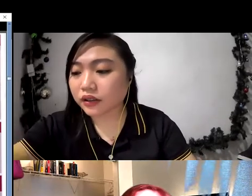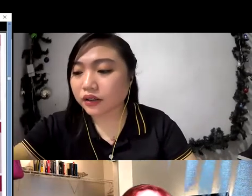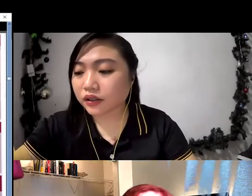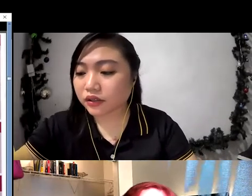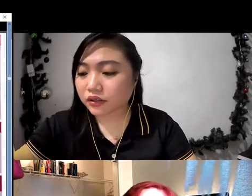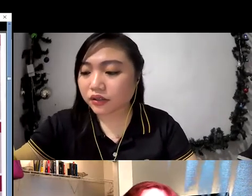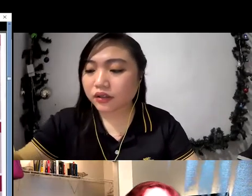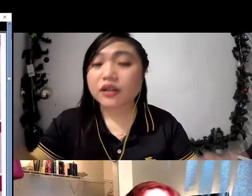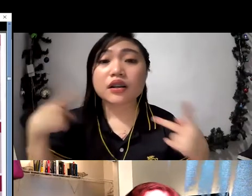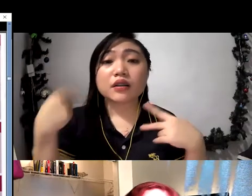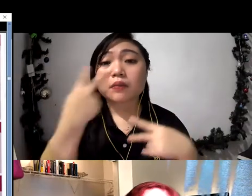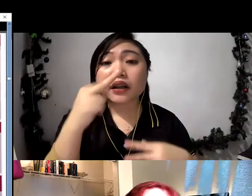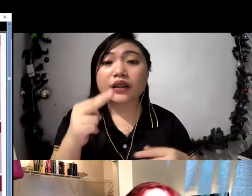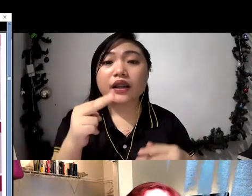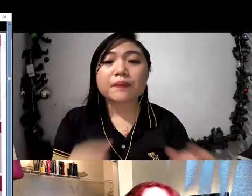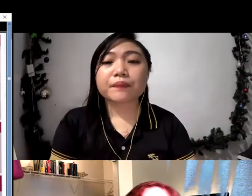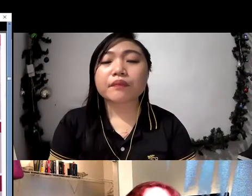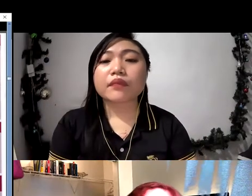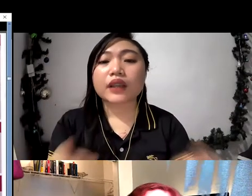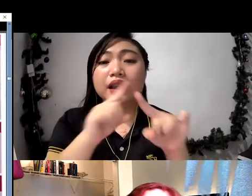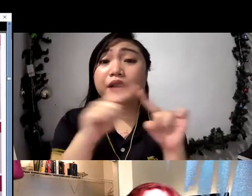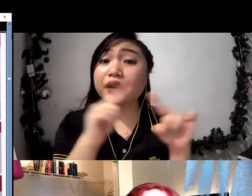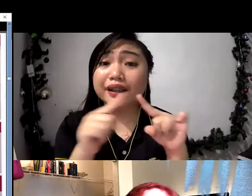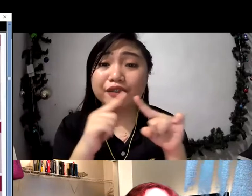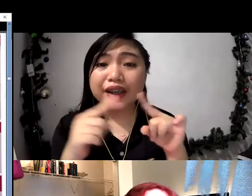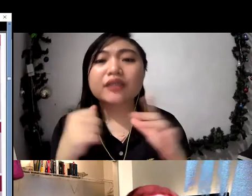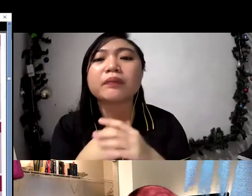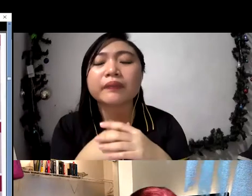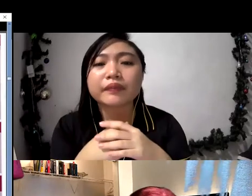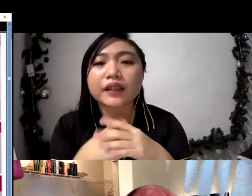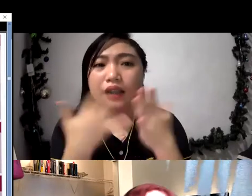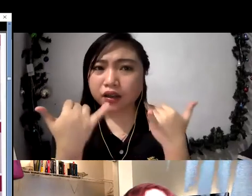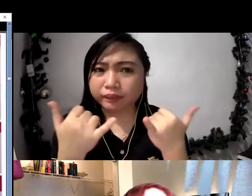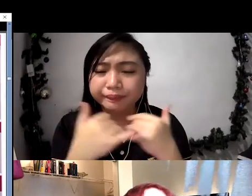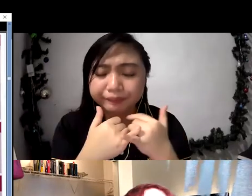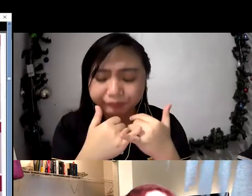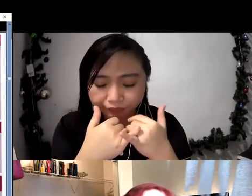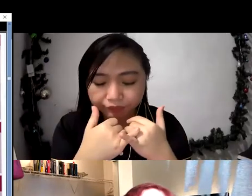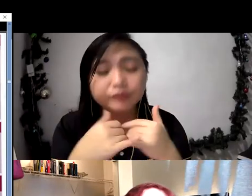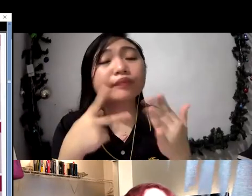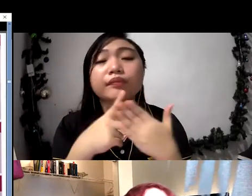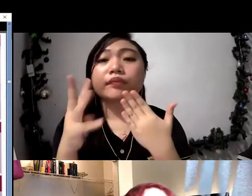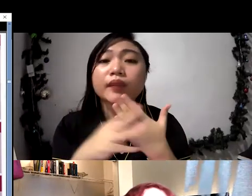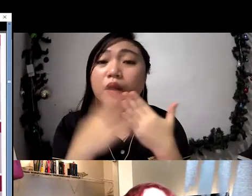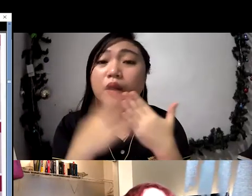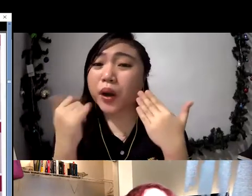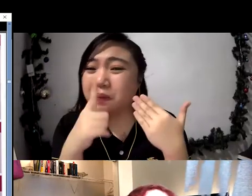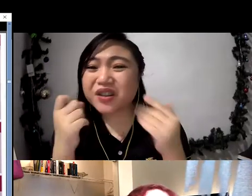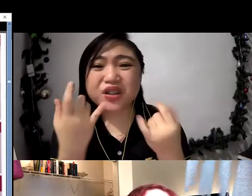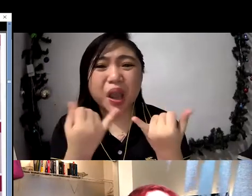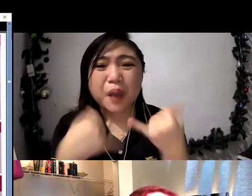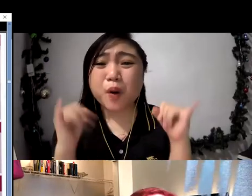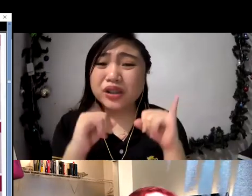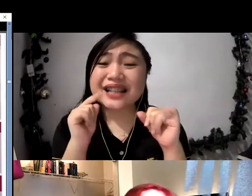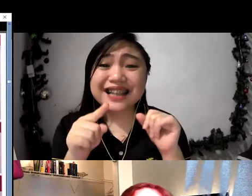kanila. So ganun mo rin tinitignan yung proyekto, no? Na iyong ginagawa, no? Kasi importante sa'yo na lahat